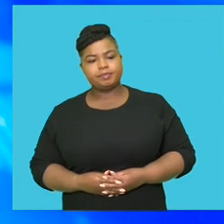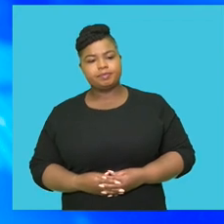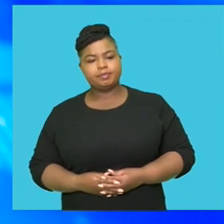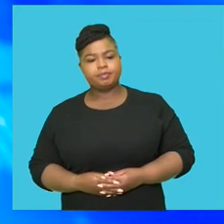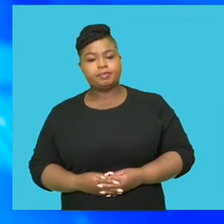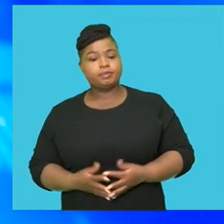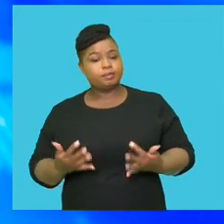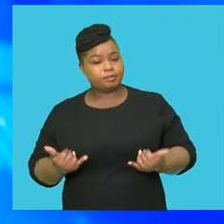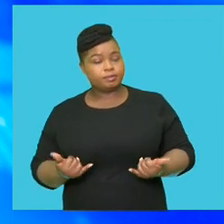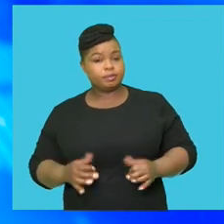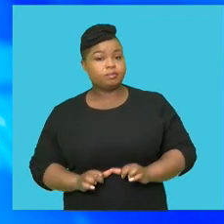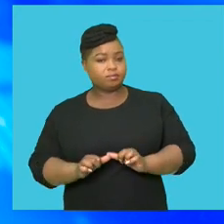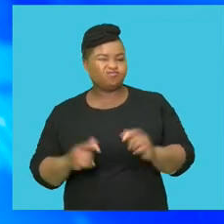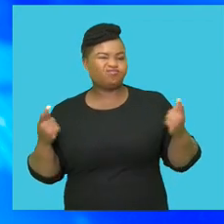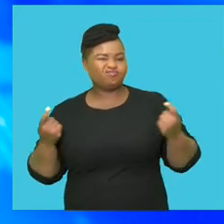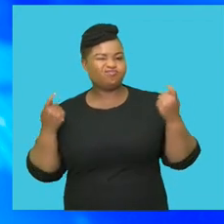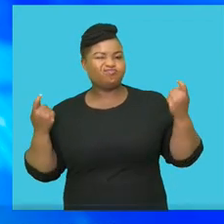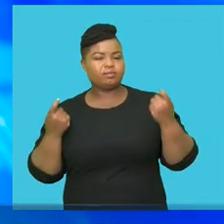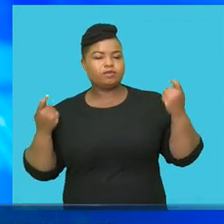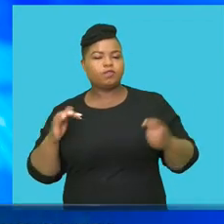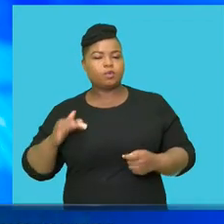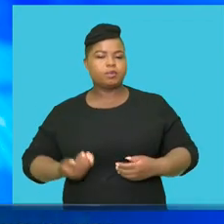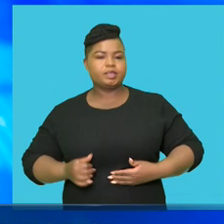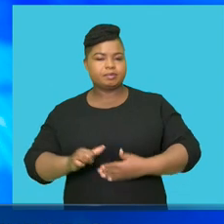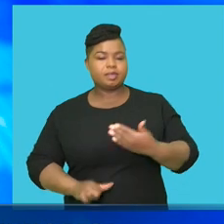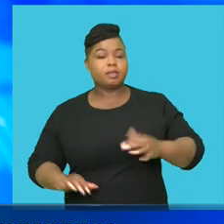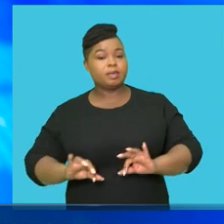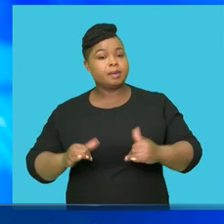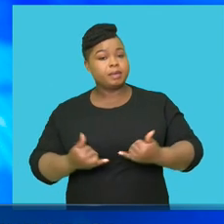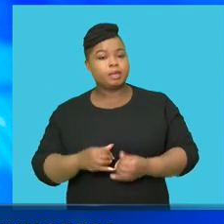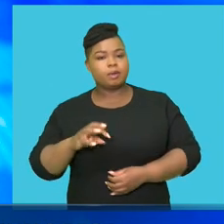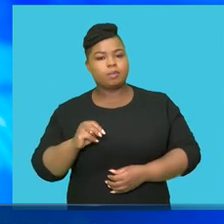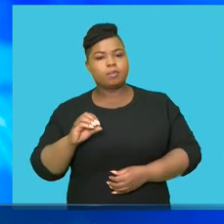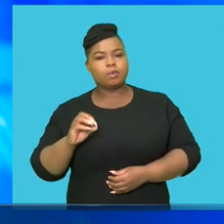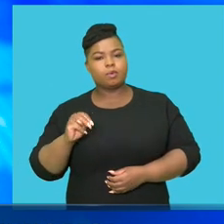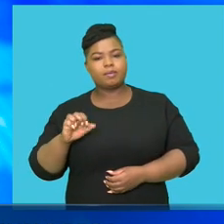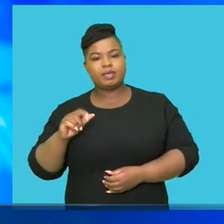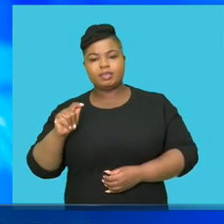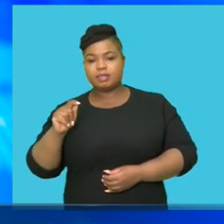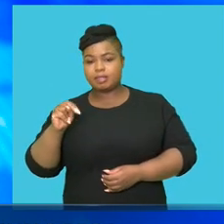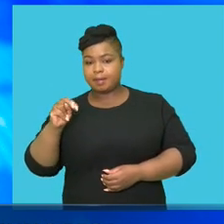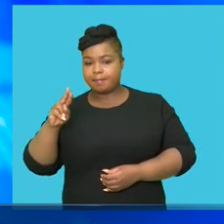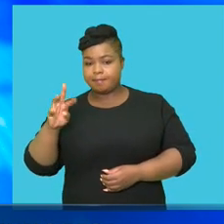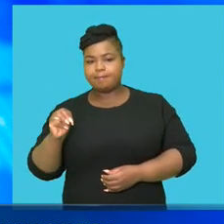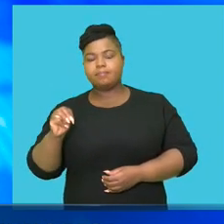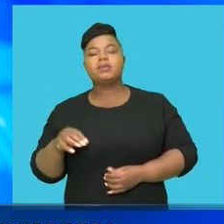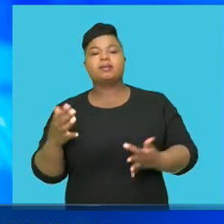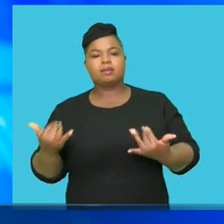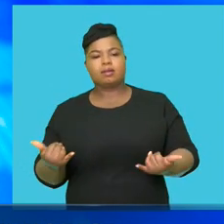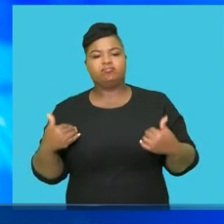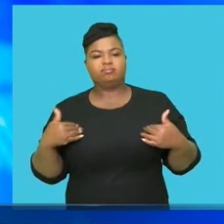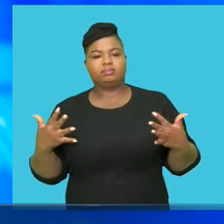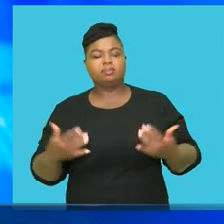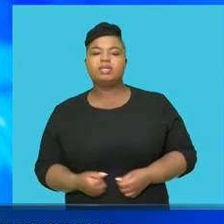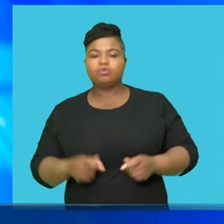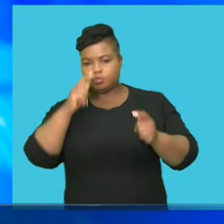Jengwago ikuba imipiozo ye nyanga ya manina. Ingambani ya kwa momentam inya tele ekondwini ya sungula ipulo la lolo